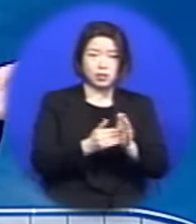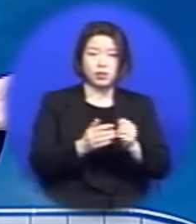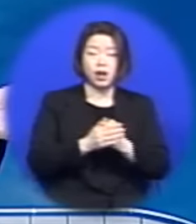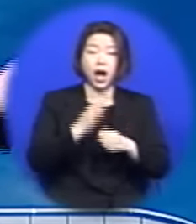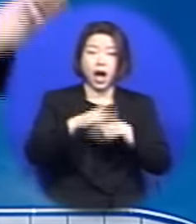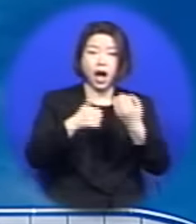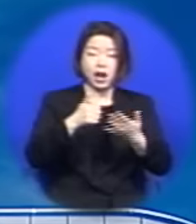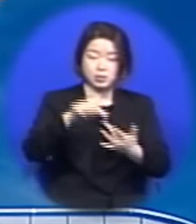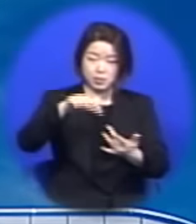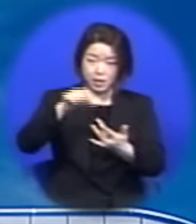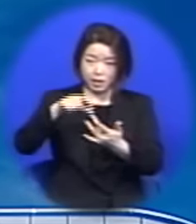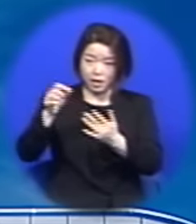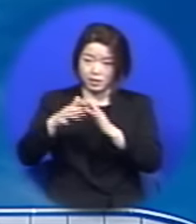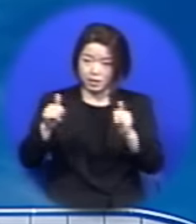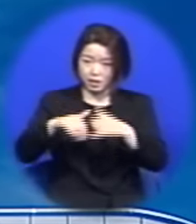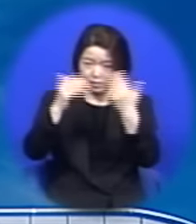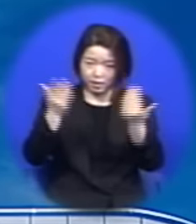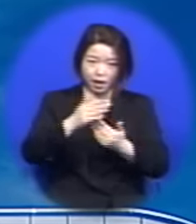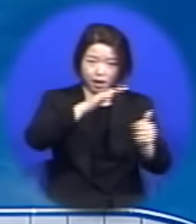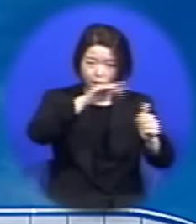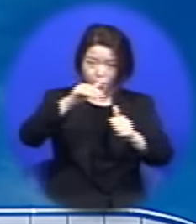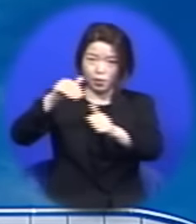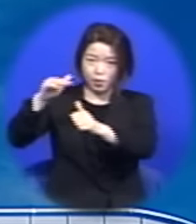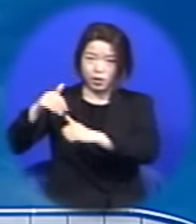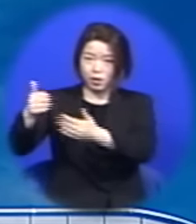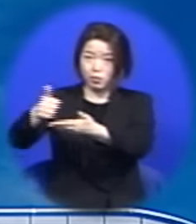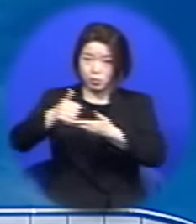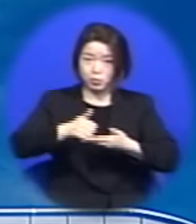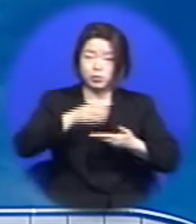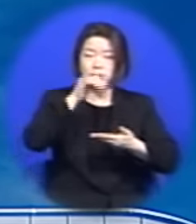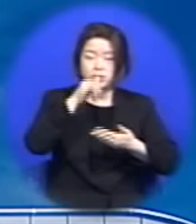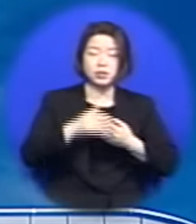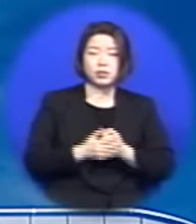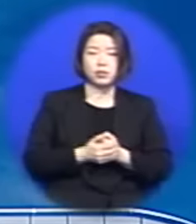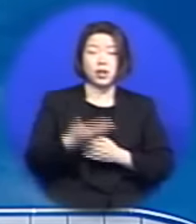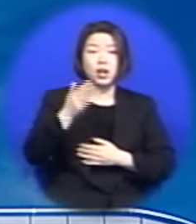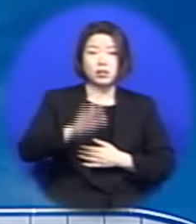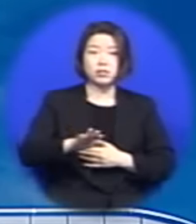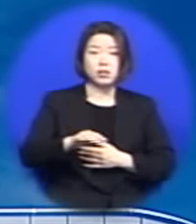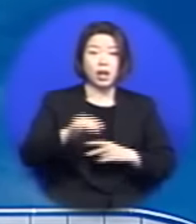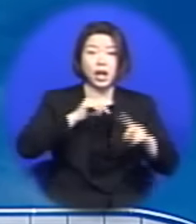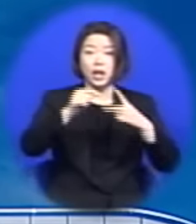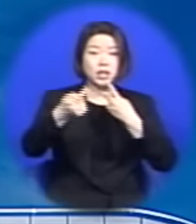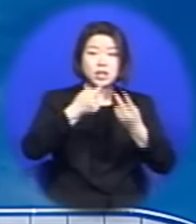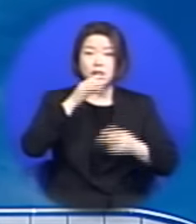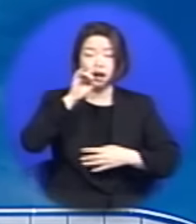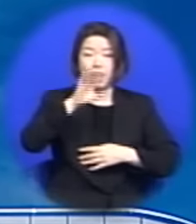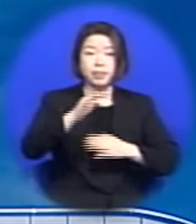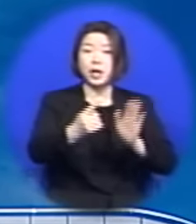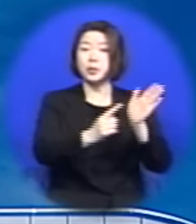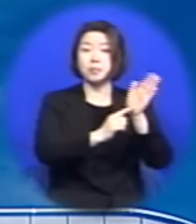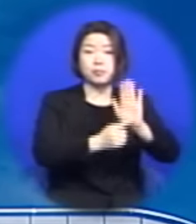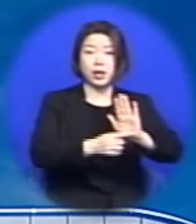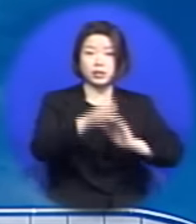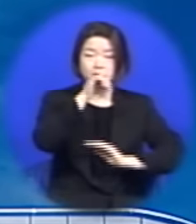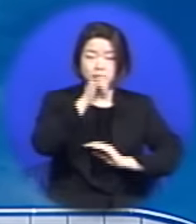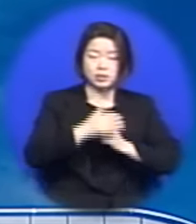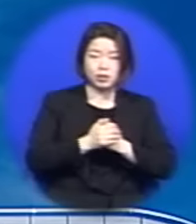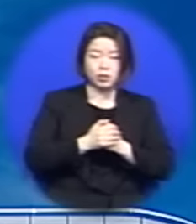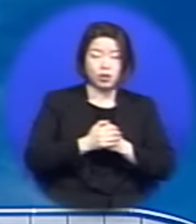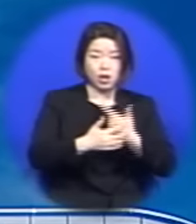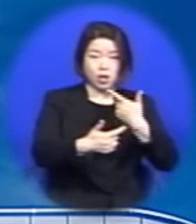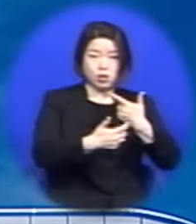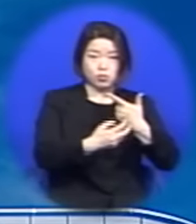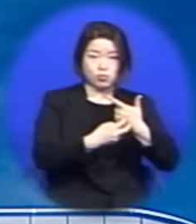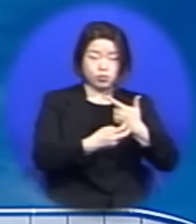택한 자들을 다 오라고 초청했습니다 아 그런데 이해가 안 되는 반응이 나온 겁니다 누가복음